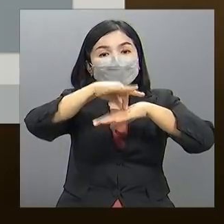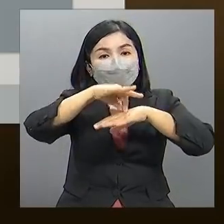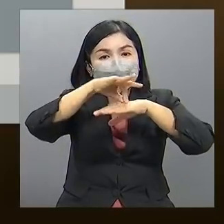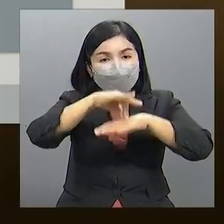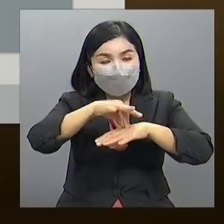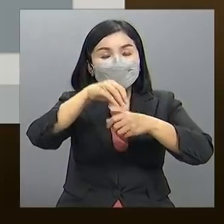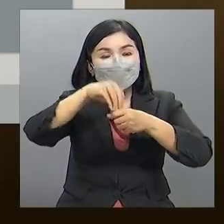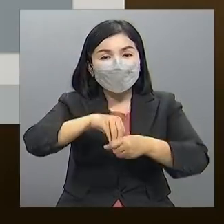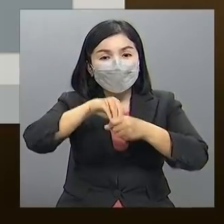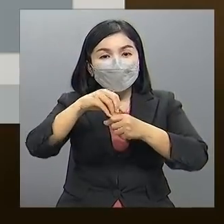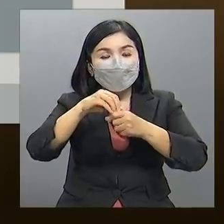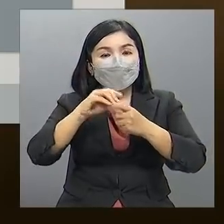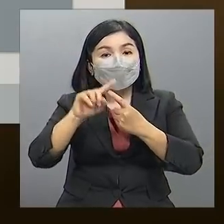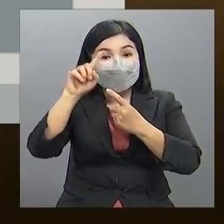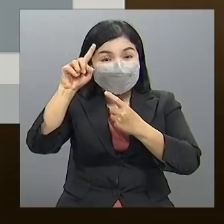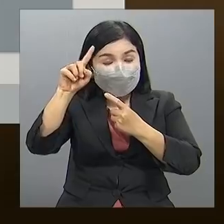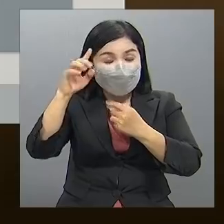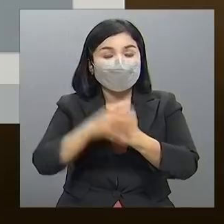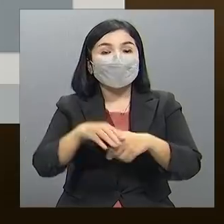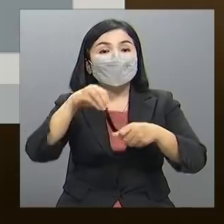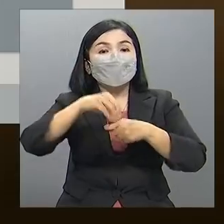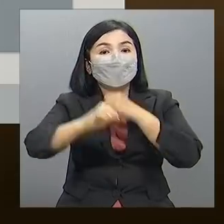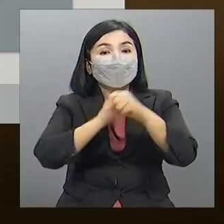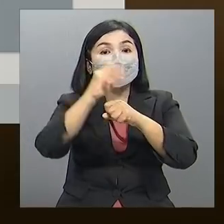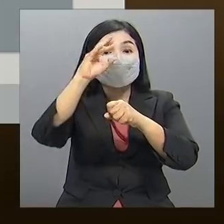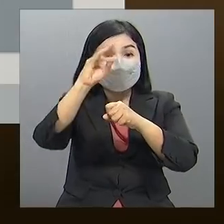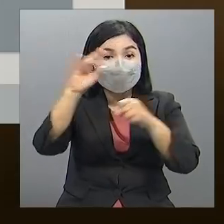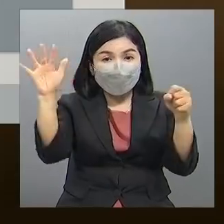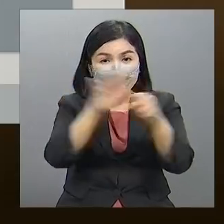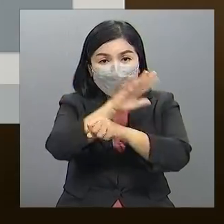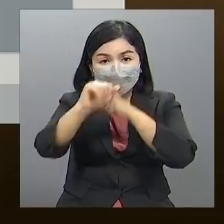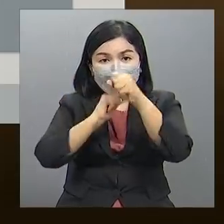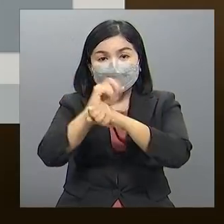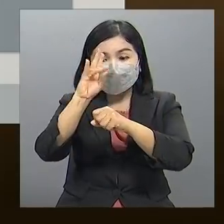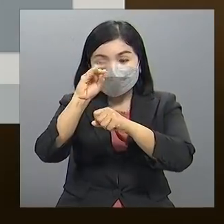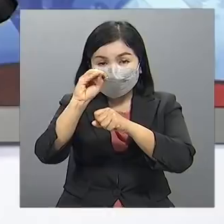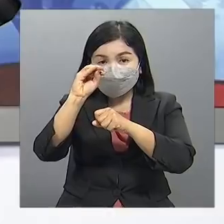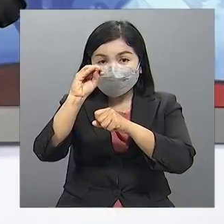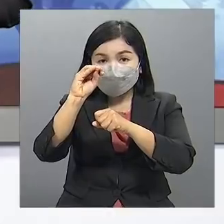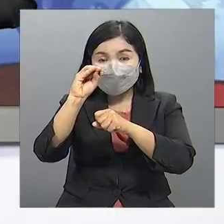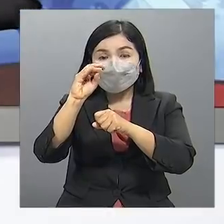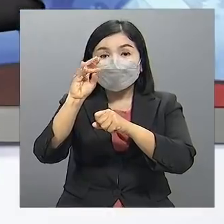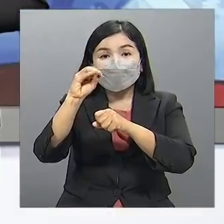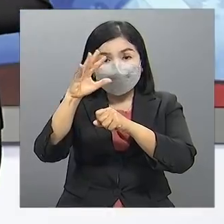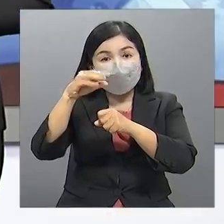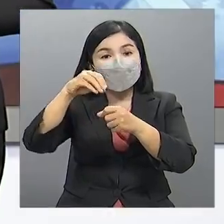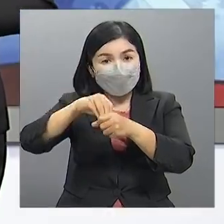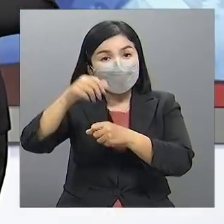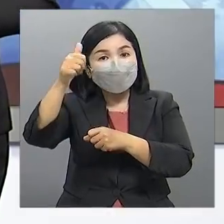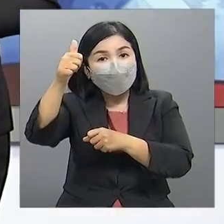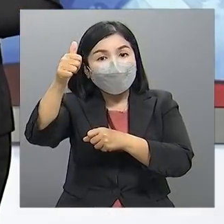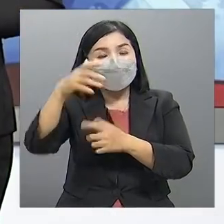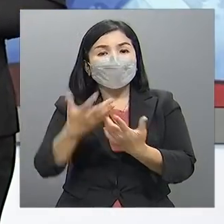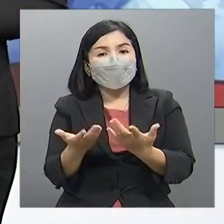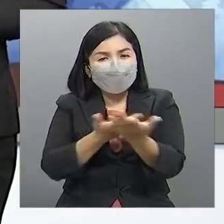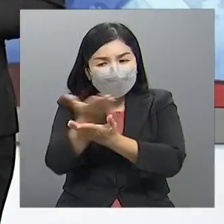ม่เกิน7ปีและอายุนั้นต้องครบ75ปีก็ดำรงตำแหน่งได้ค่ะนี่จึงเป็นข้อวินิจฉัยที่อดีตตุ